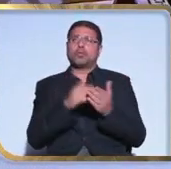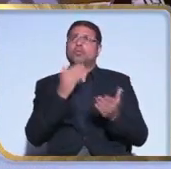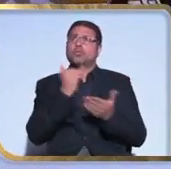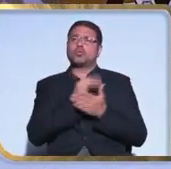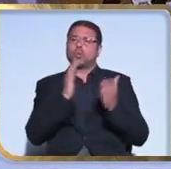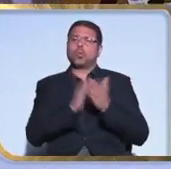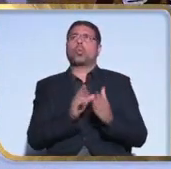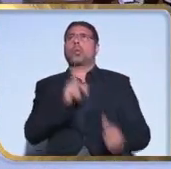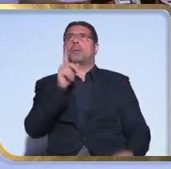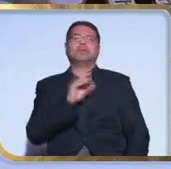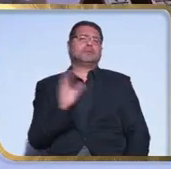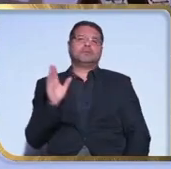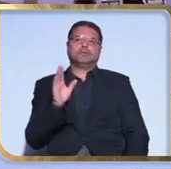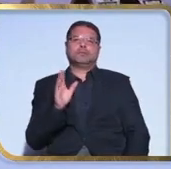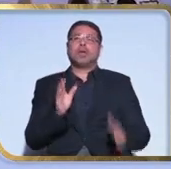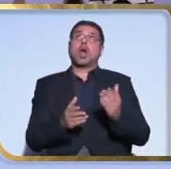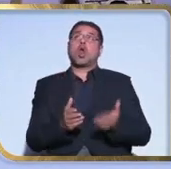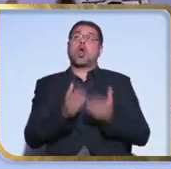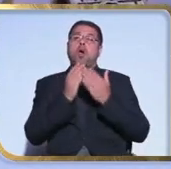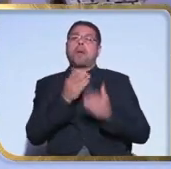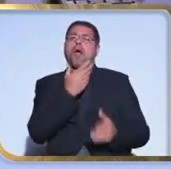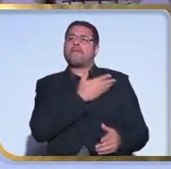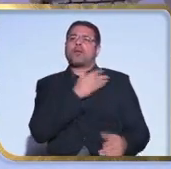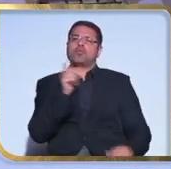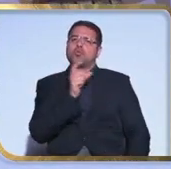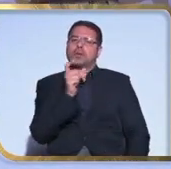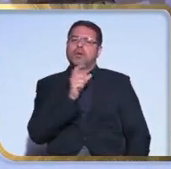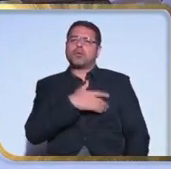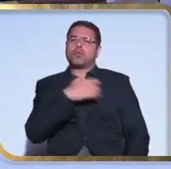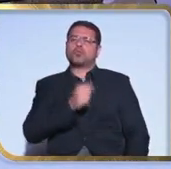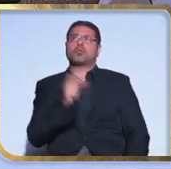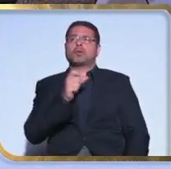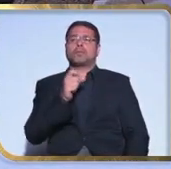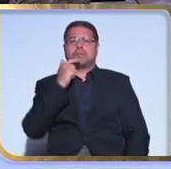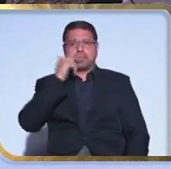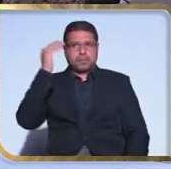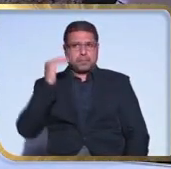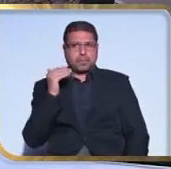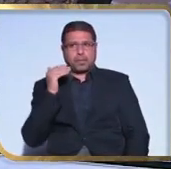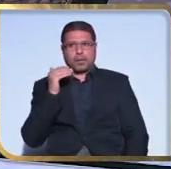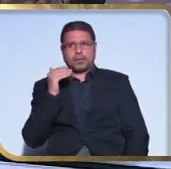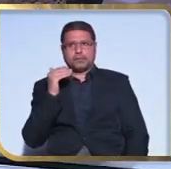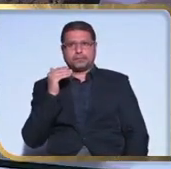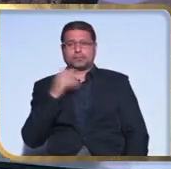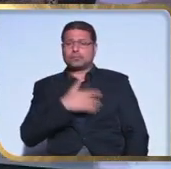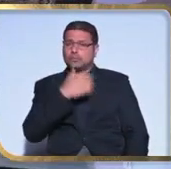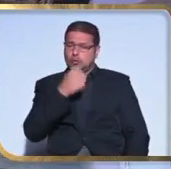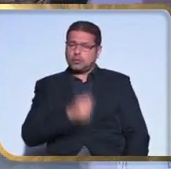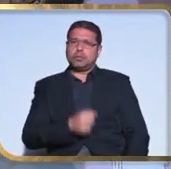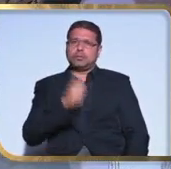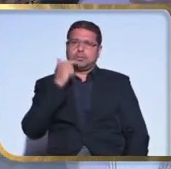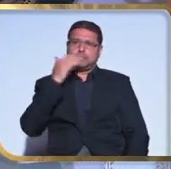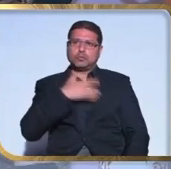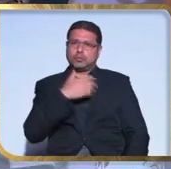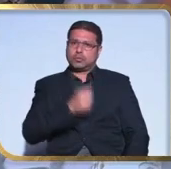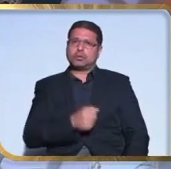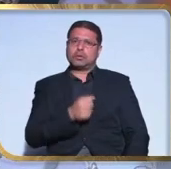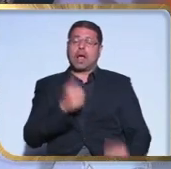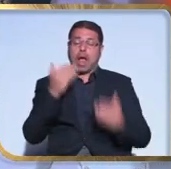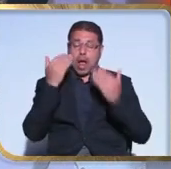دون الله كاشفه اللهم اغفر للمسلمين والمسلمات والمؤمنين والمؤمنات